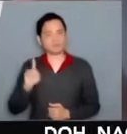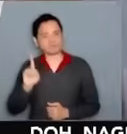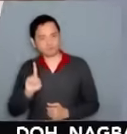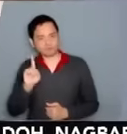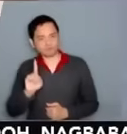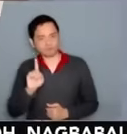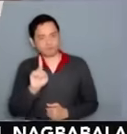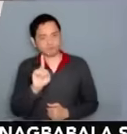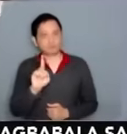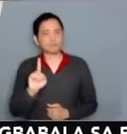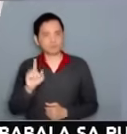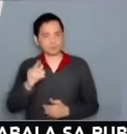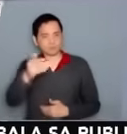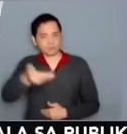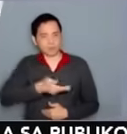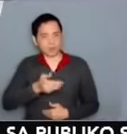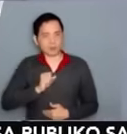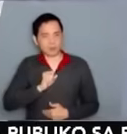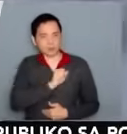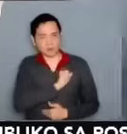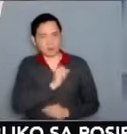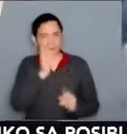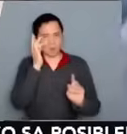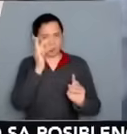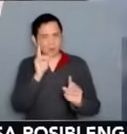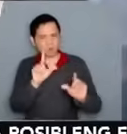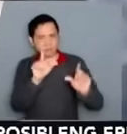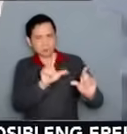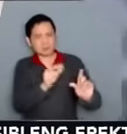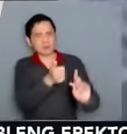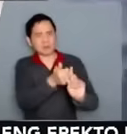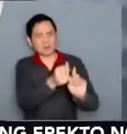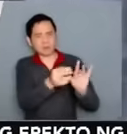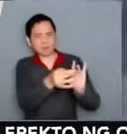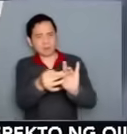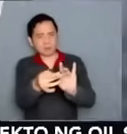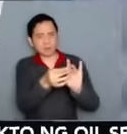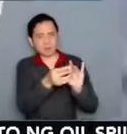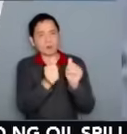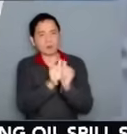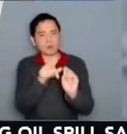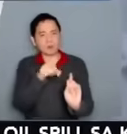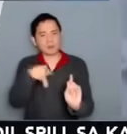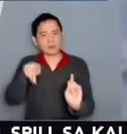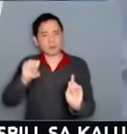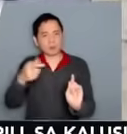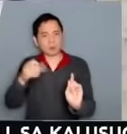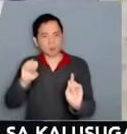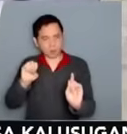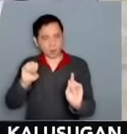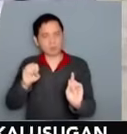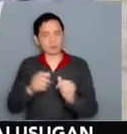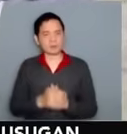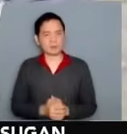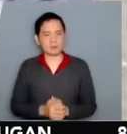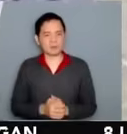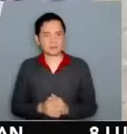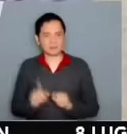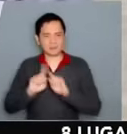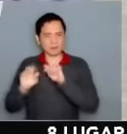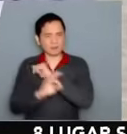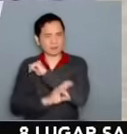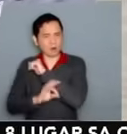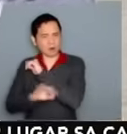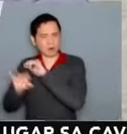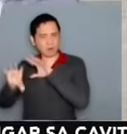benget na ni-raid dahil sa posibleng koneksyon sa mga Pogo kung saan dalawang dayuhan ang inaresto nauna ng sinabi